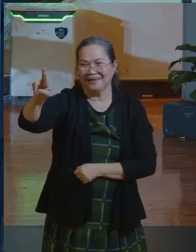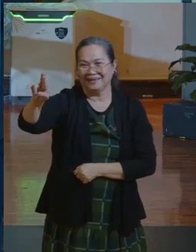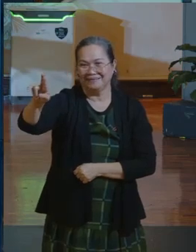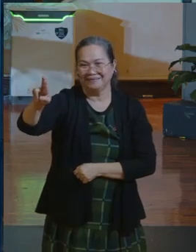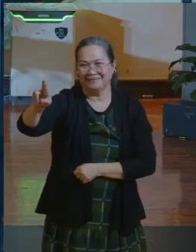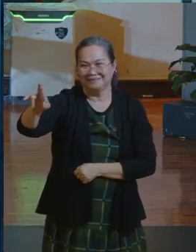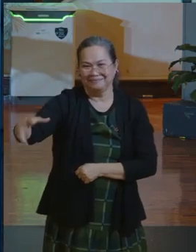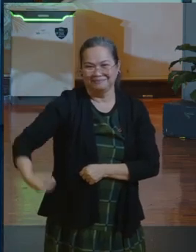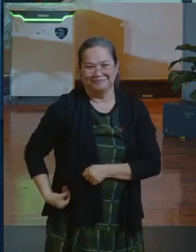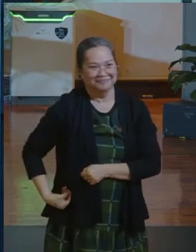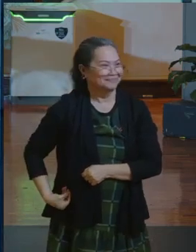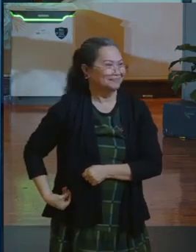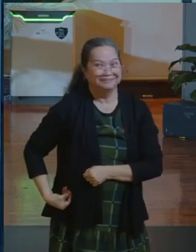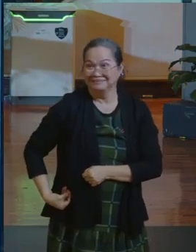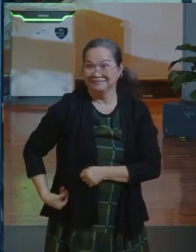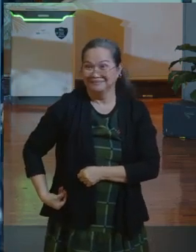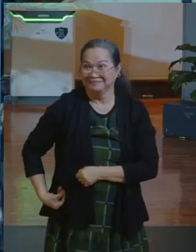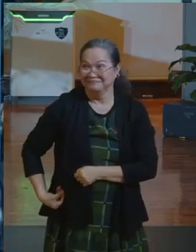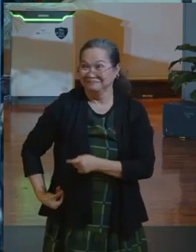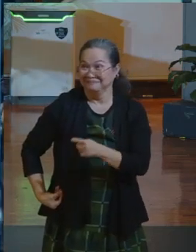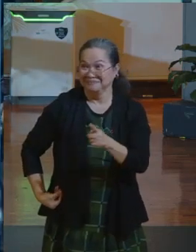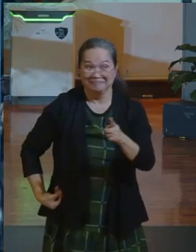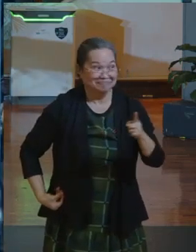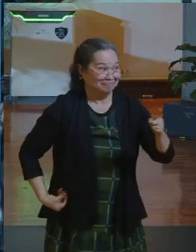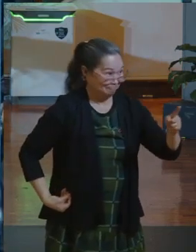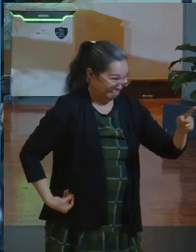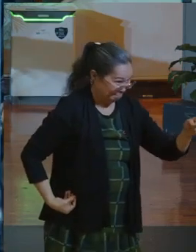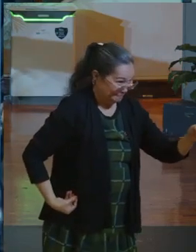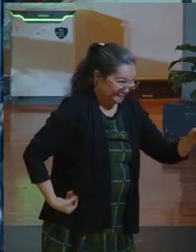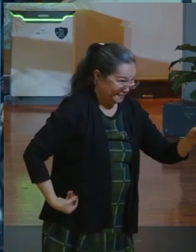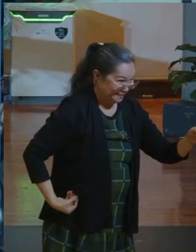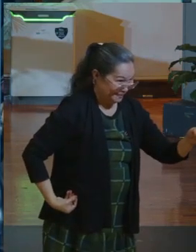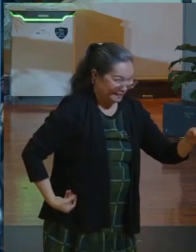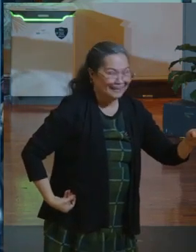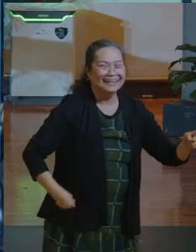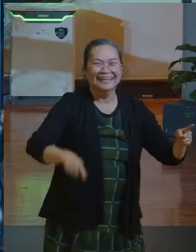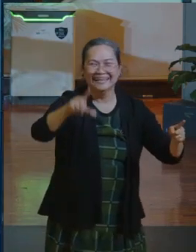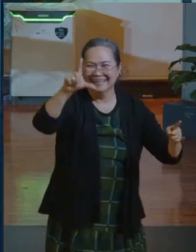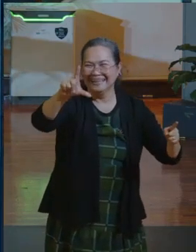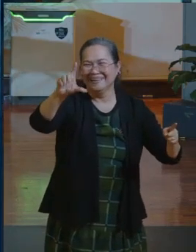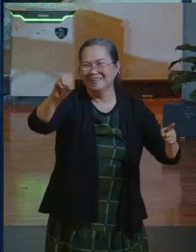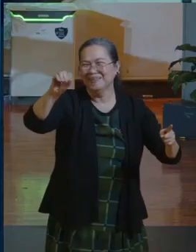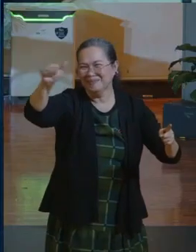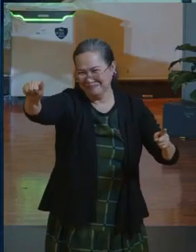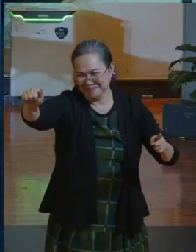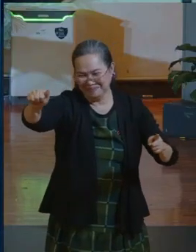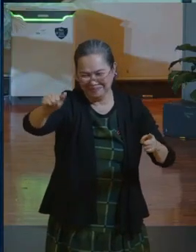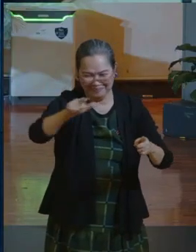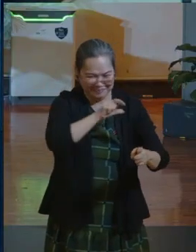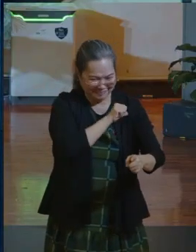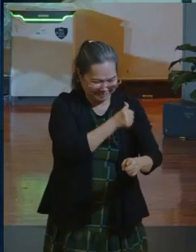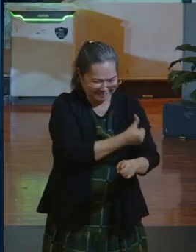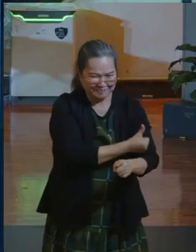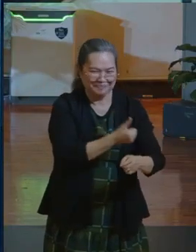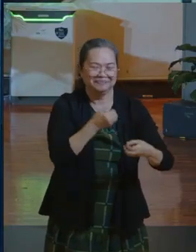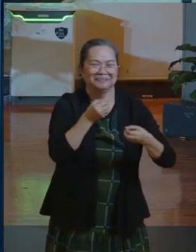examiner. Yung pong nag-i-issue ng law, the Metro Authority.